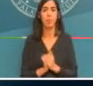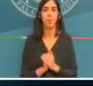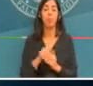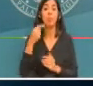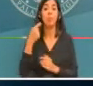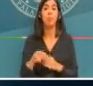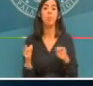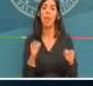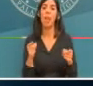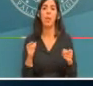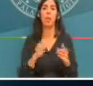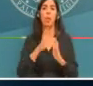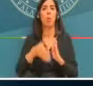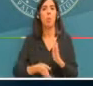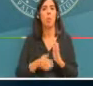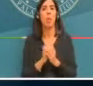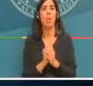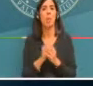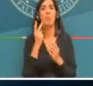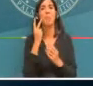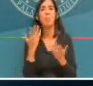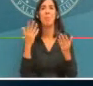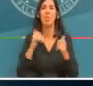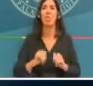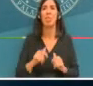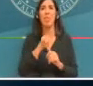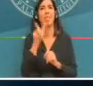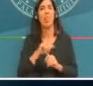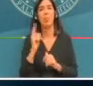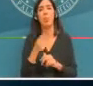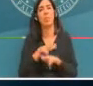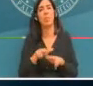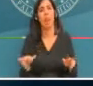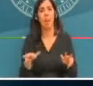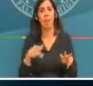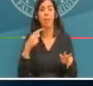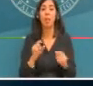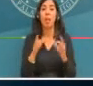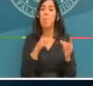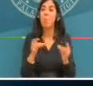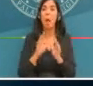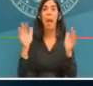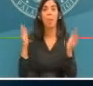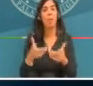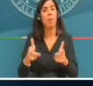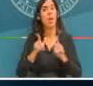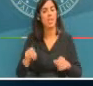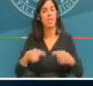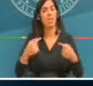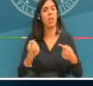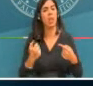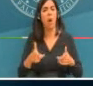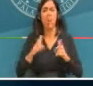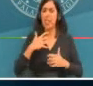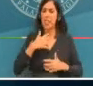duramente provoca rabbia frustrazione sta anche creando disuguaglianze nuove